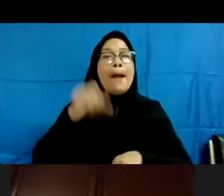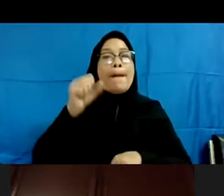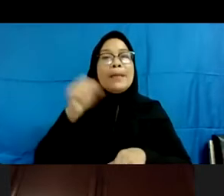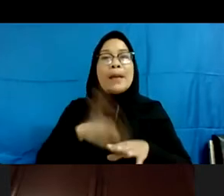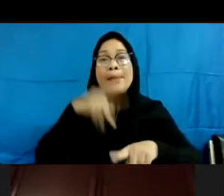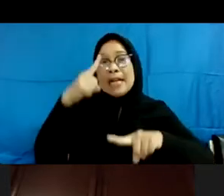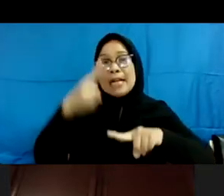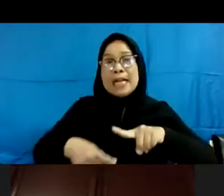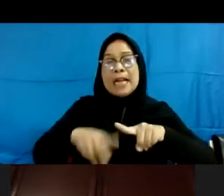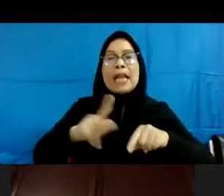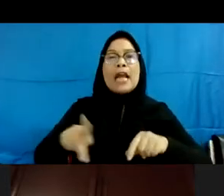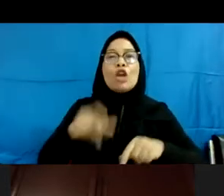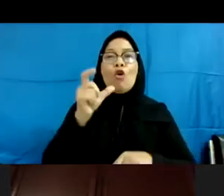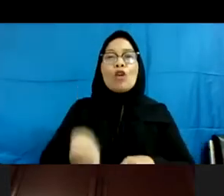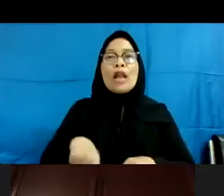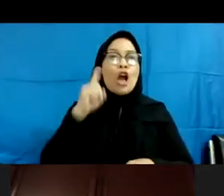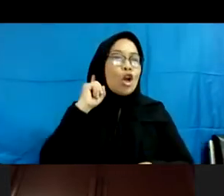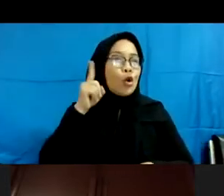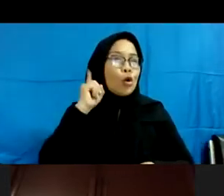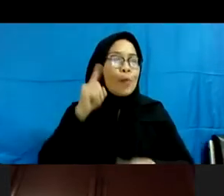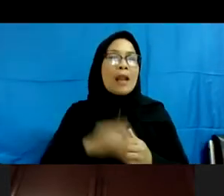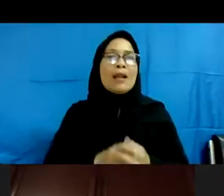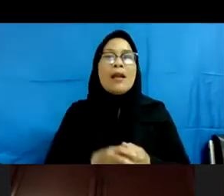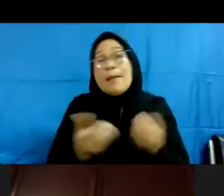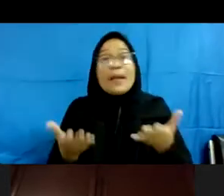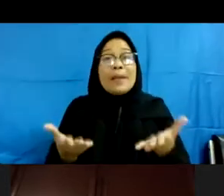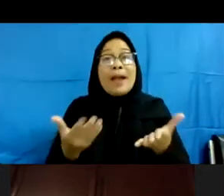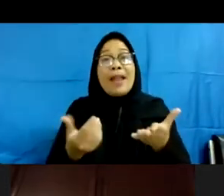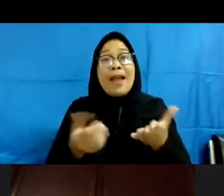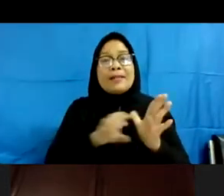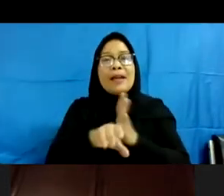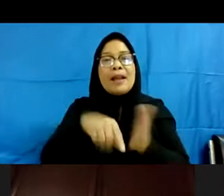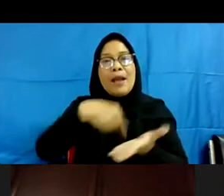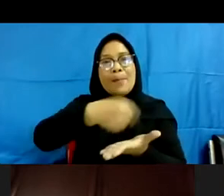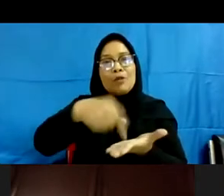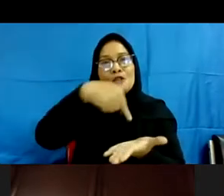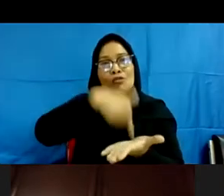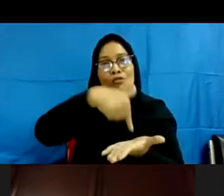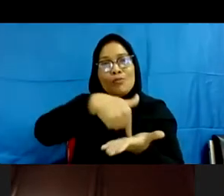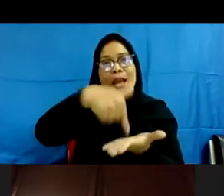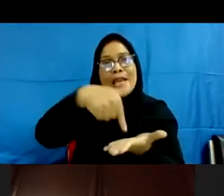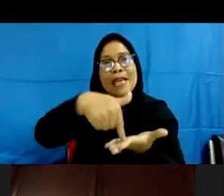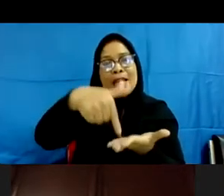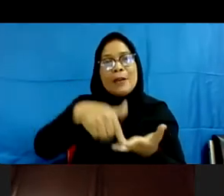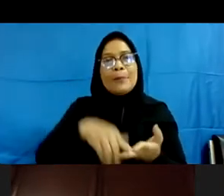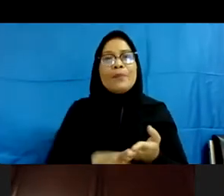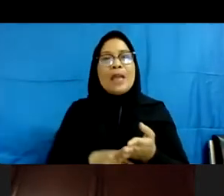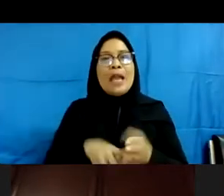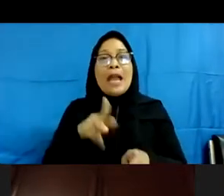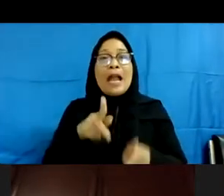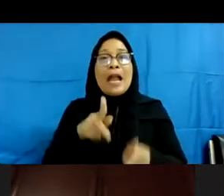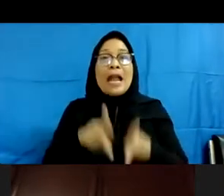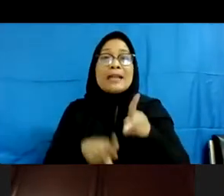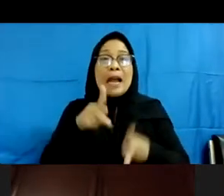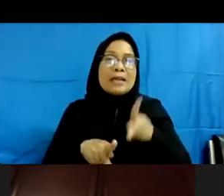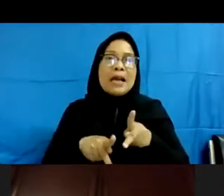mengenalkan ke orang awas gitu, apa itu regret, bagaimana cara menulis gitu ya, apa itu huruf Braille seperti ini. Kadang-kadang saya di kantor pun